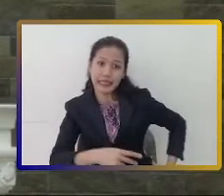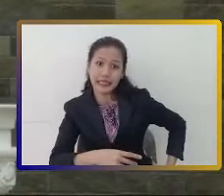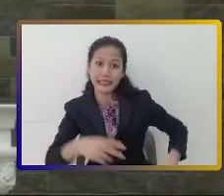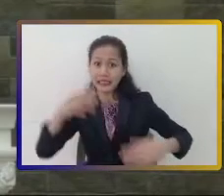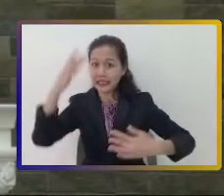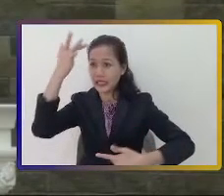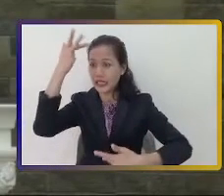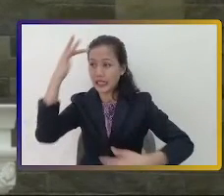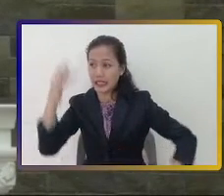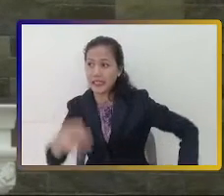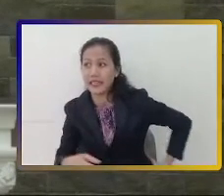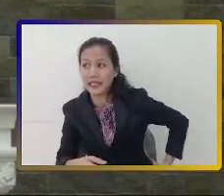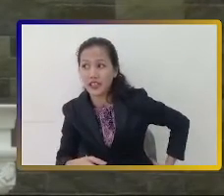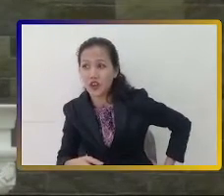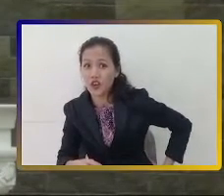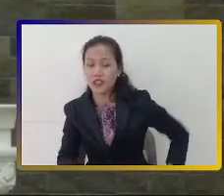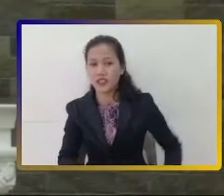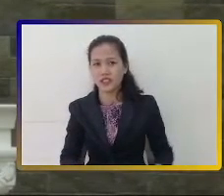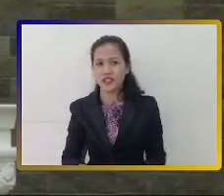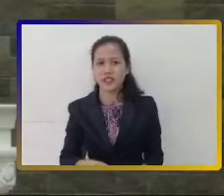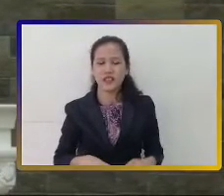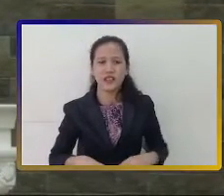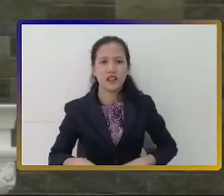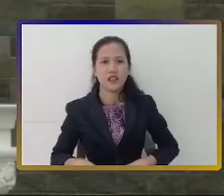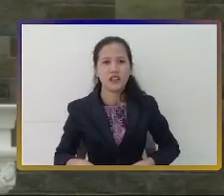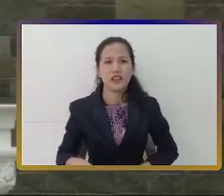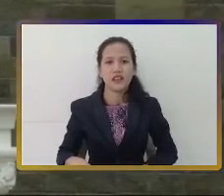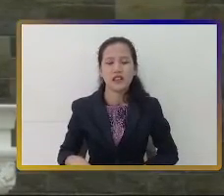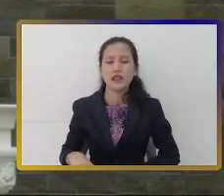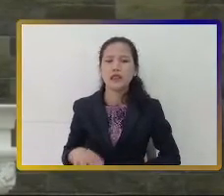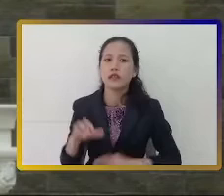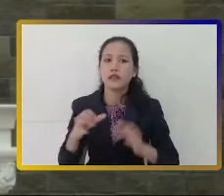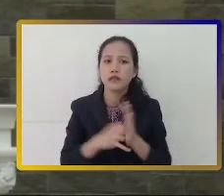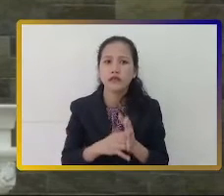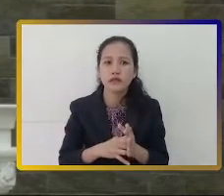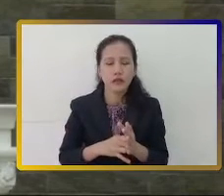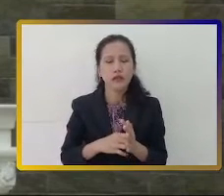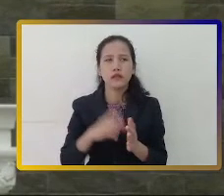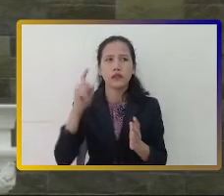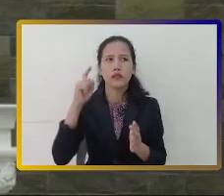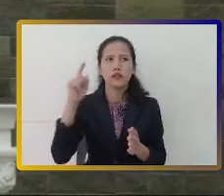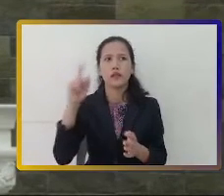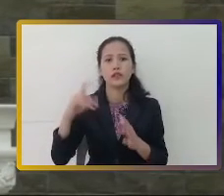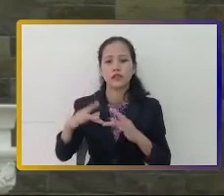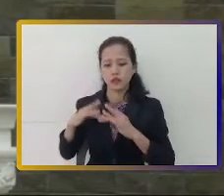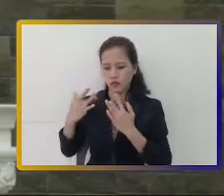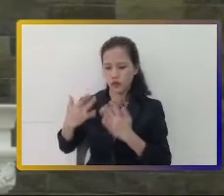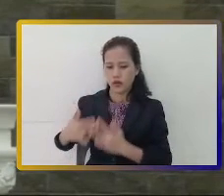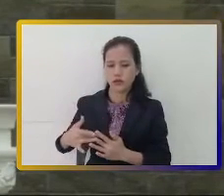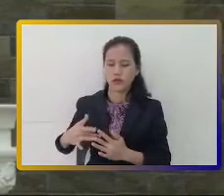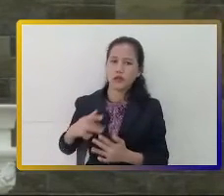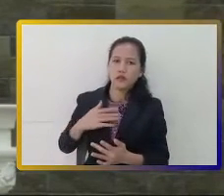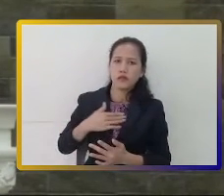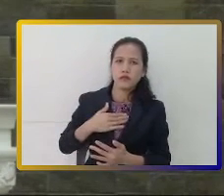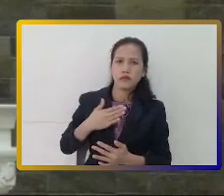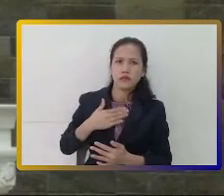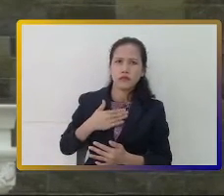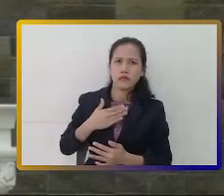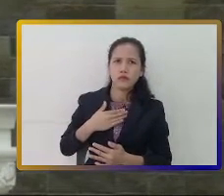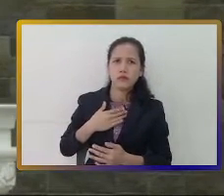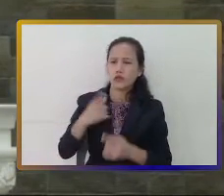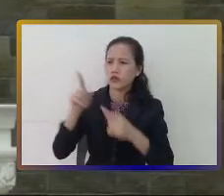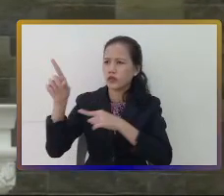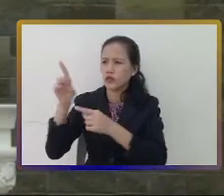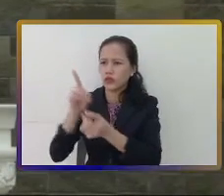kapatid, concern lang po kasi bumilis po yung heartbeat ko eh. So pumunta po ako sa doktor, sabi ng